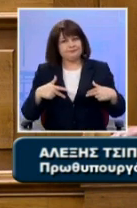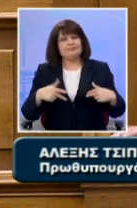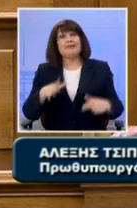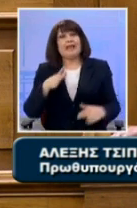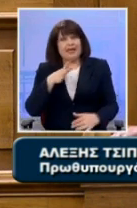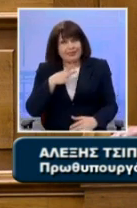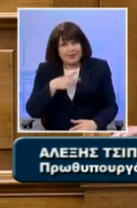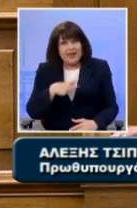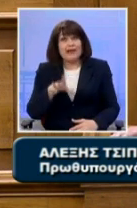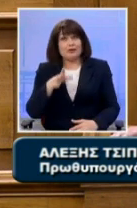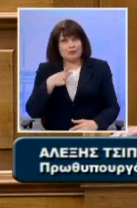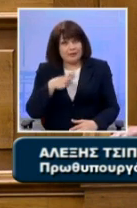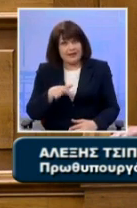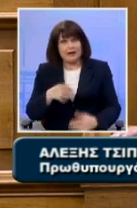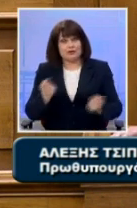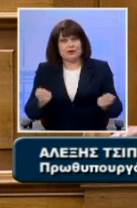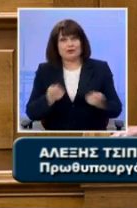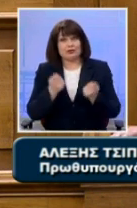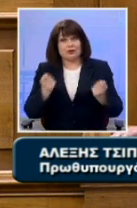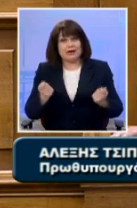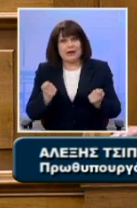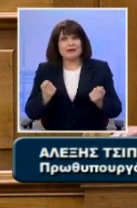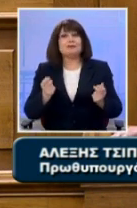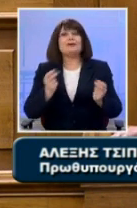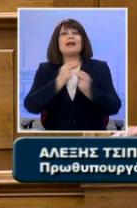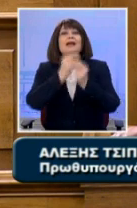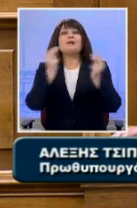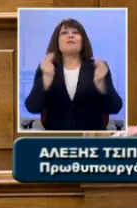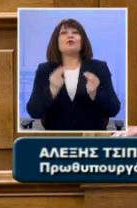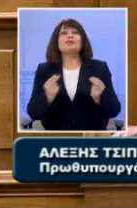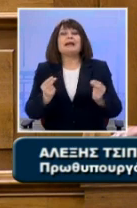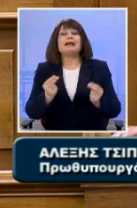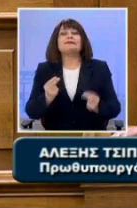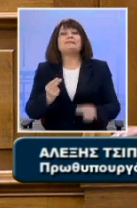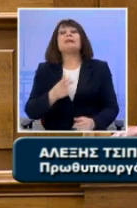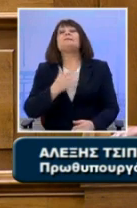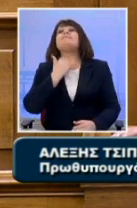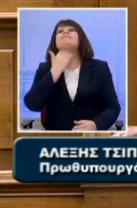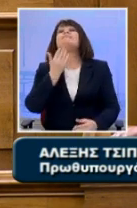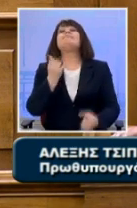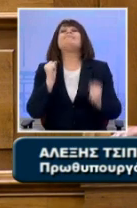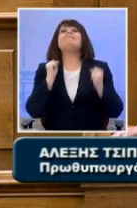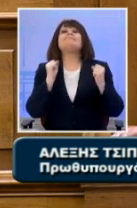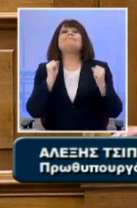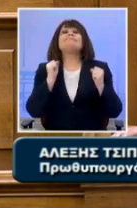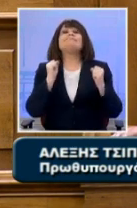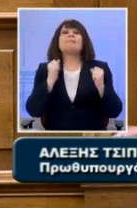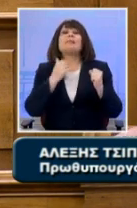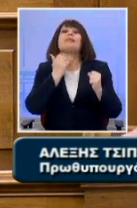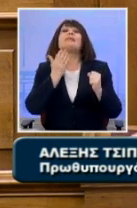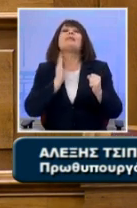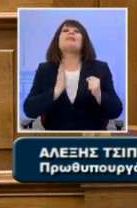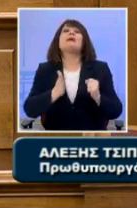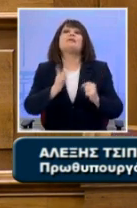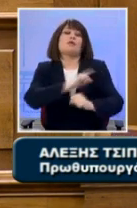πρόθεση, αλλά τελικά δεν είχαν την αντοχή να φτάσουν μέχρι το τέλος του δρόμου.